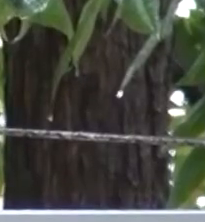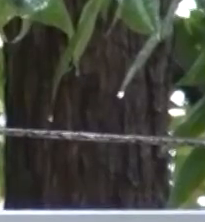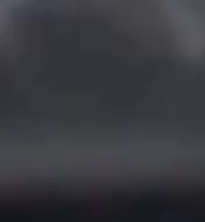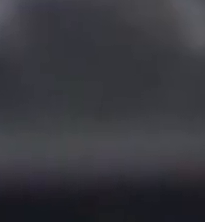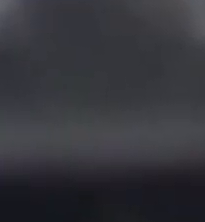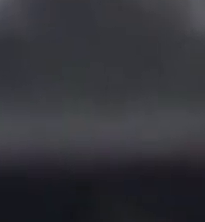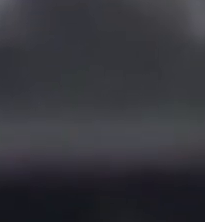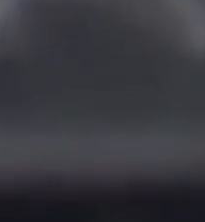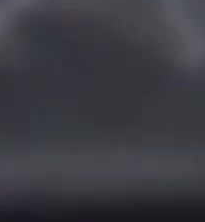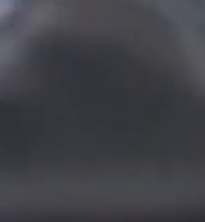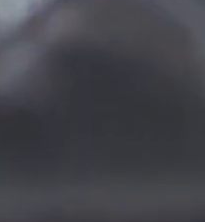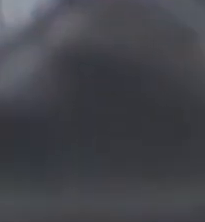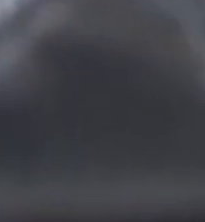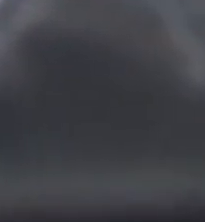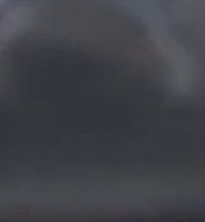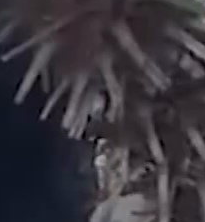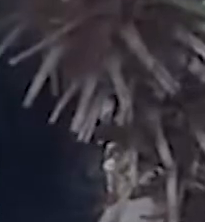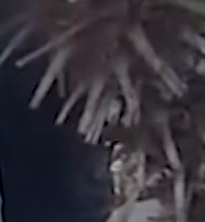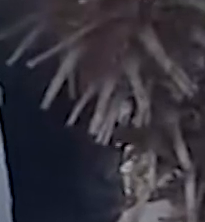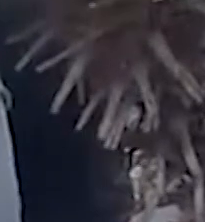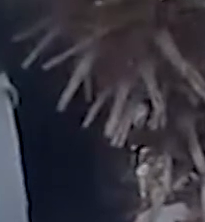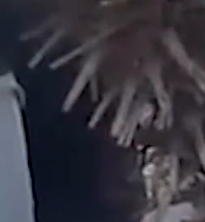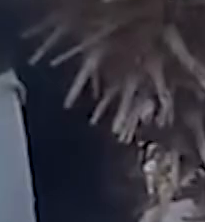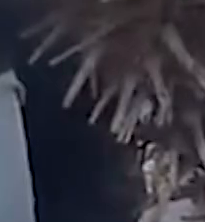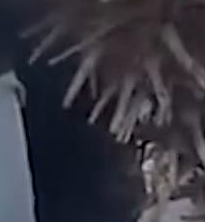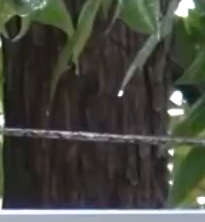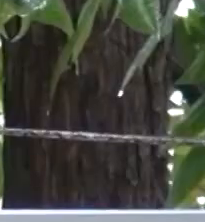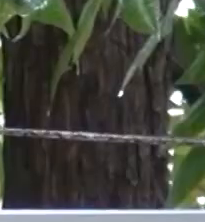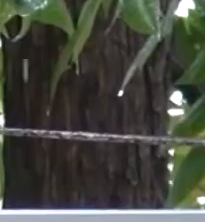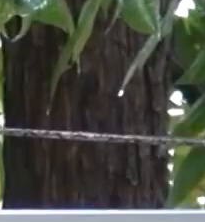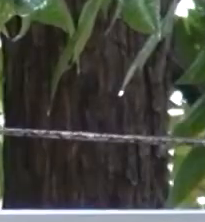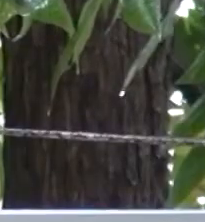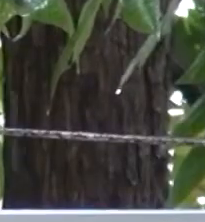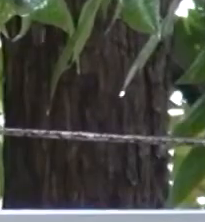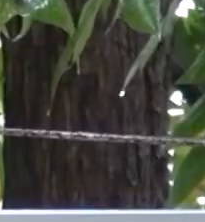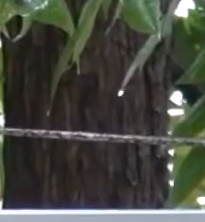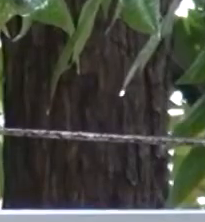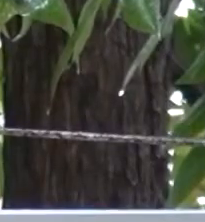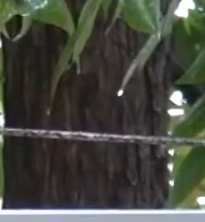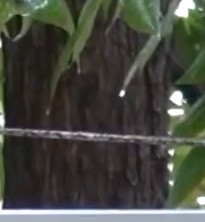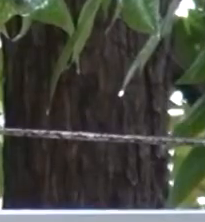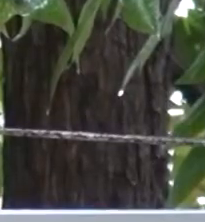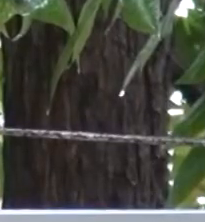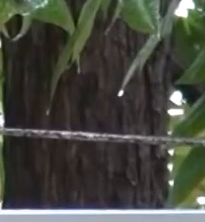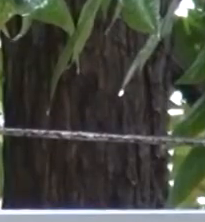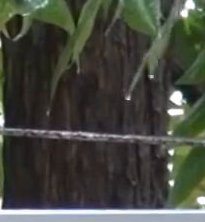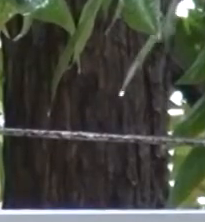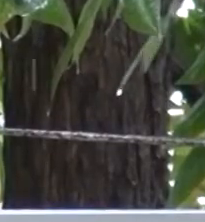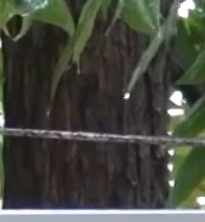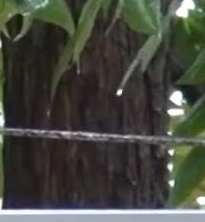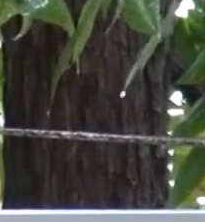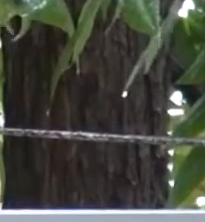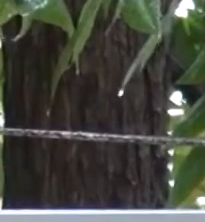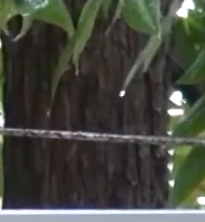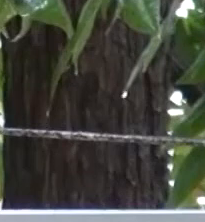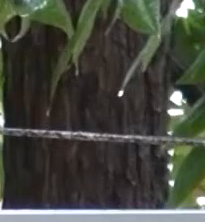ברחוב. מתת מודע שאת יודעת שאם אני נשאר ברחוב, אני בטוח אני נהרג מאיזה מנת יתר, או איזה סמואל, או עירייה